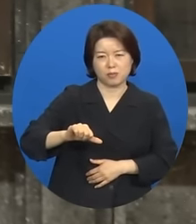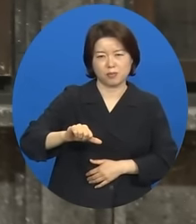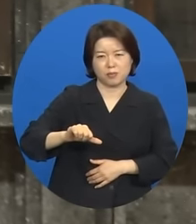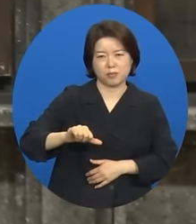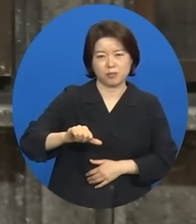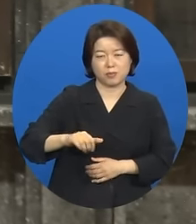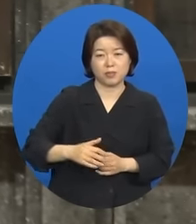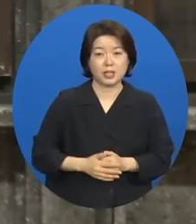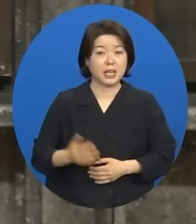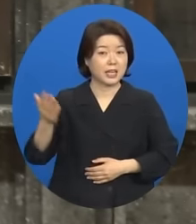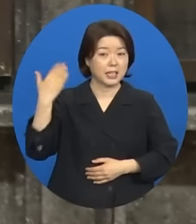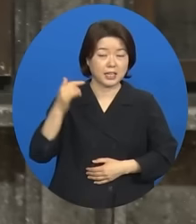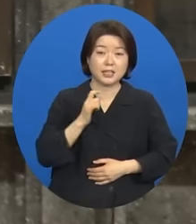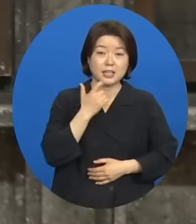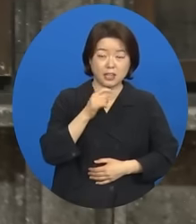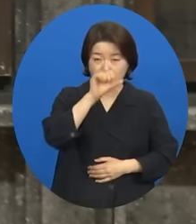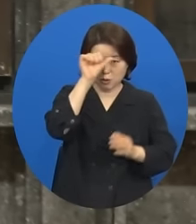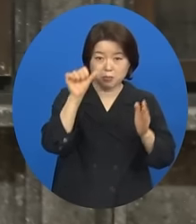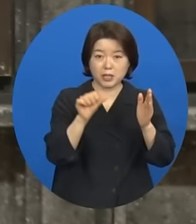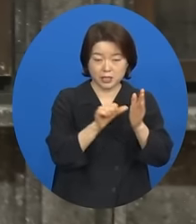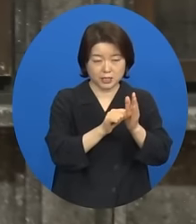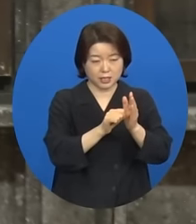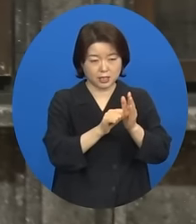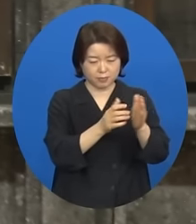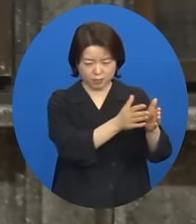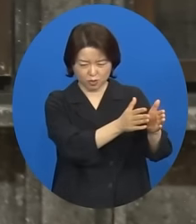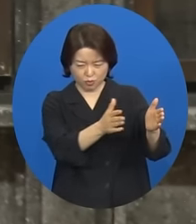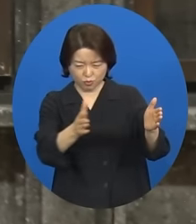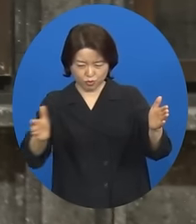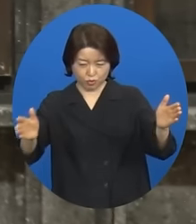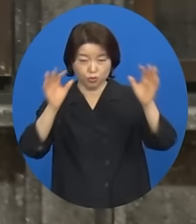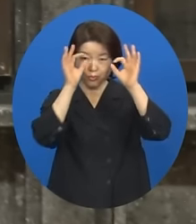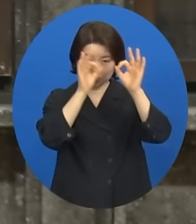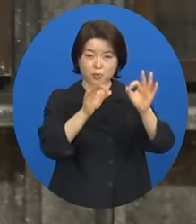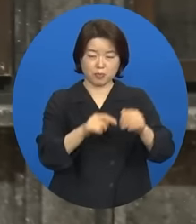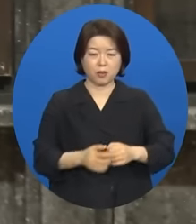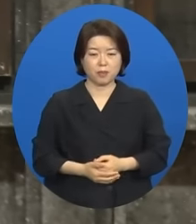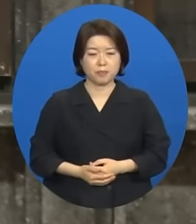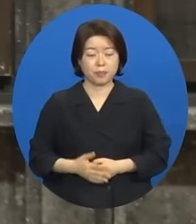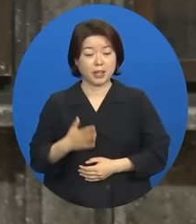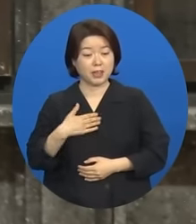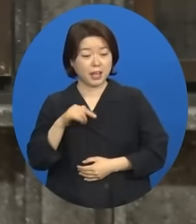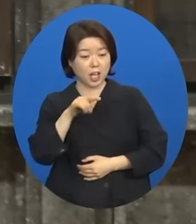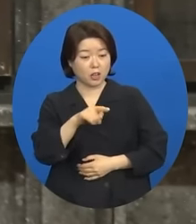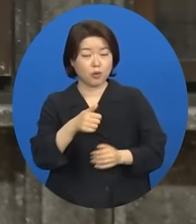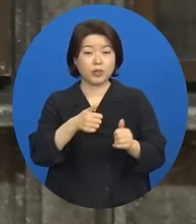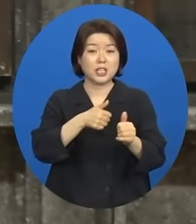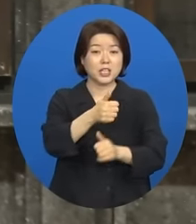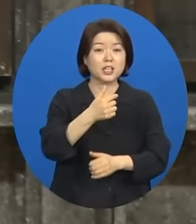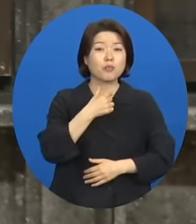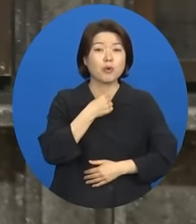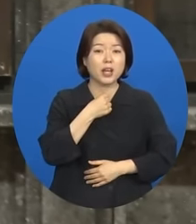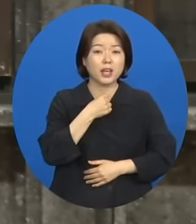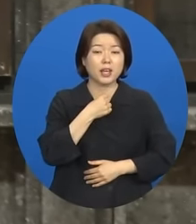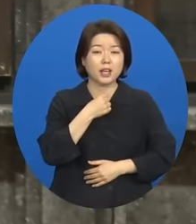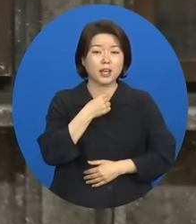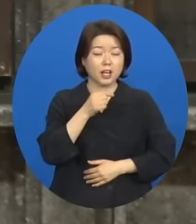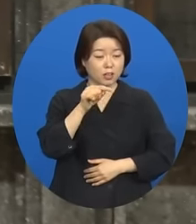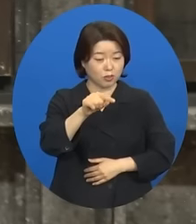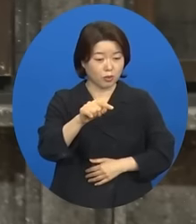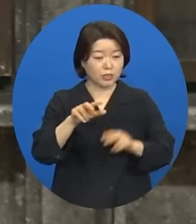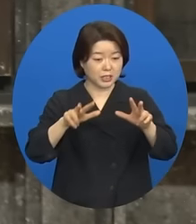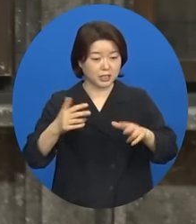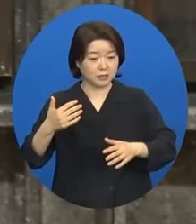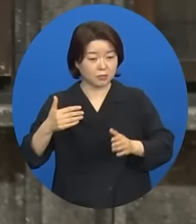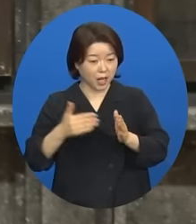지난 야곱의 인생을 쭉 보면서 나는 내가 너를 이기길 원했는데 너는 지금까지